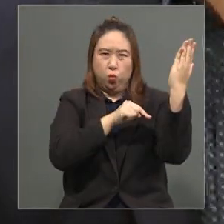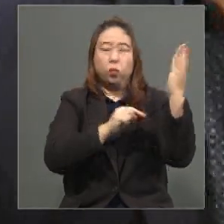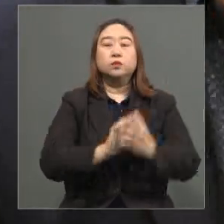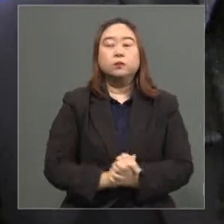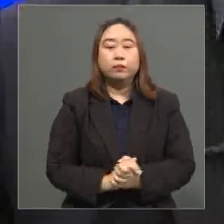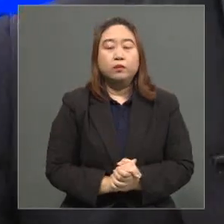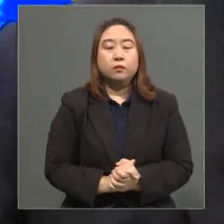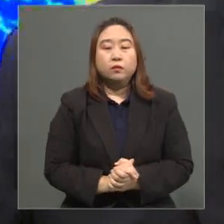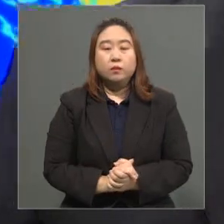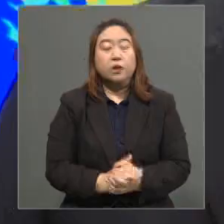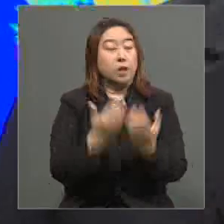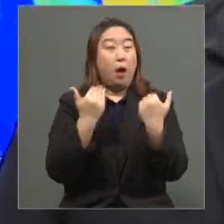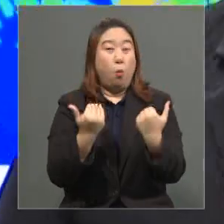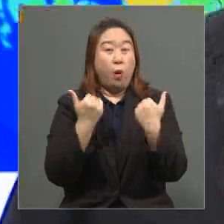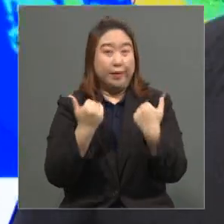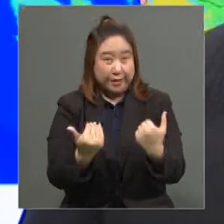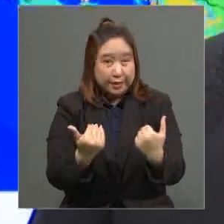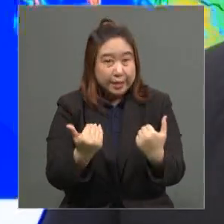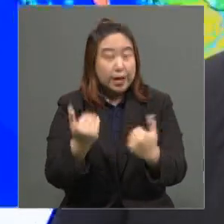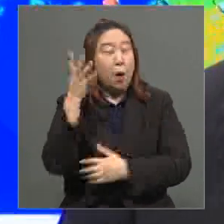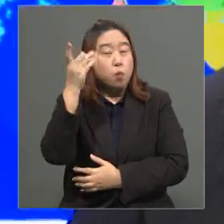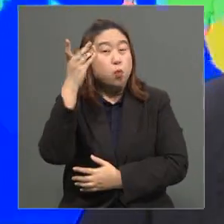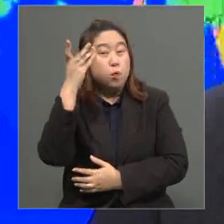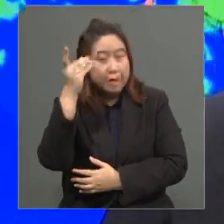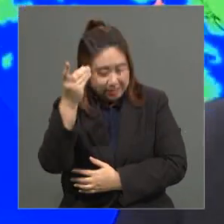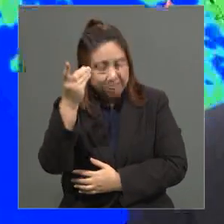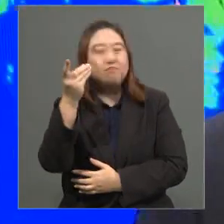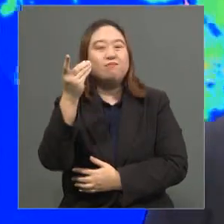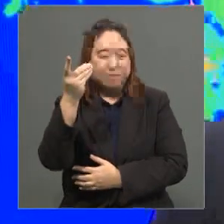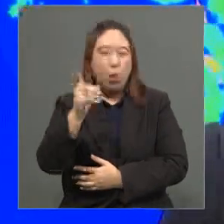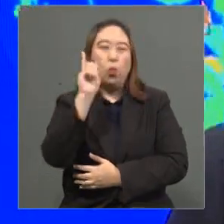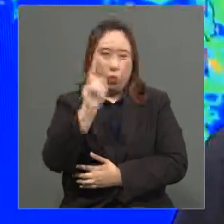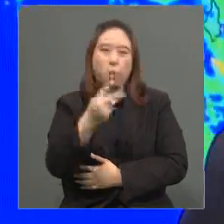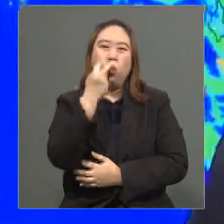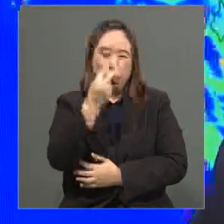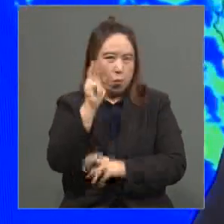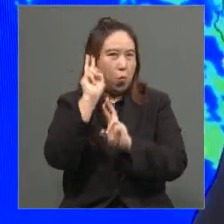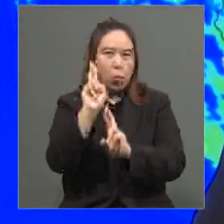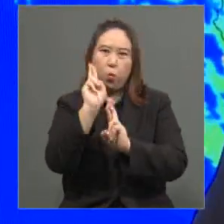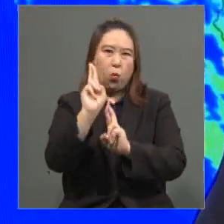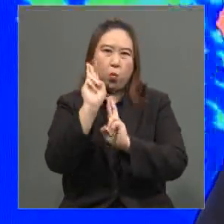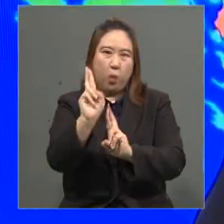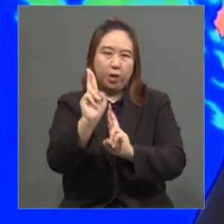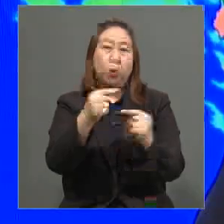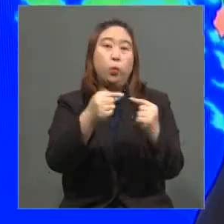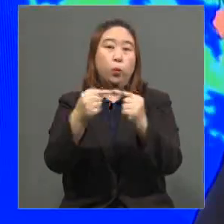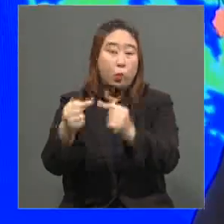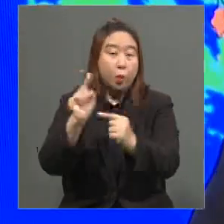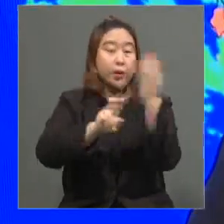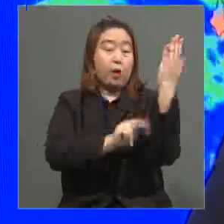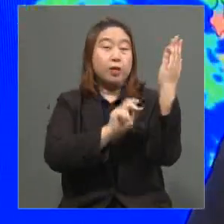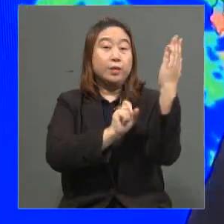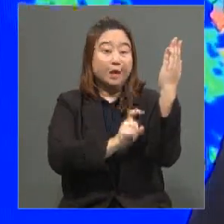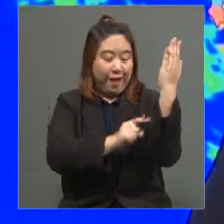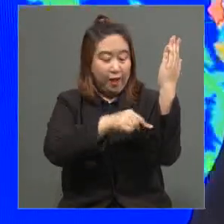ี้ถ้าูากภพถ่